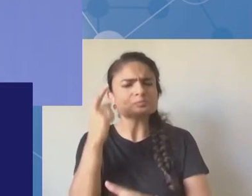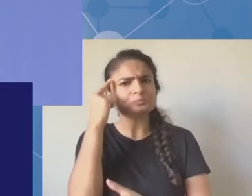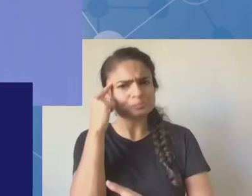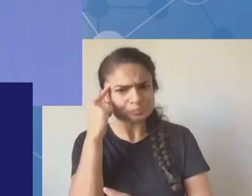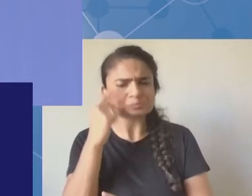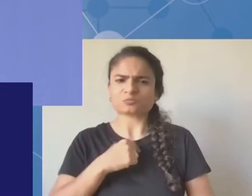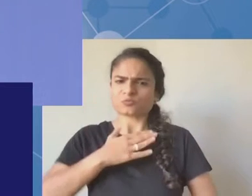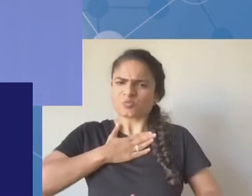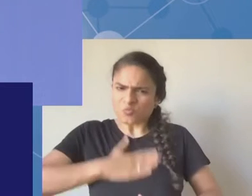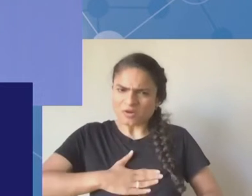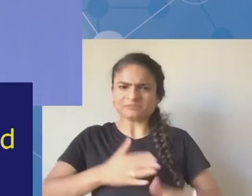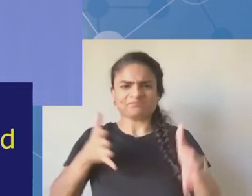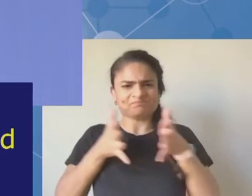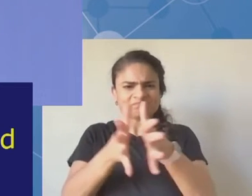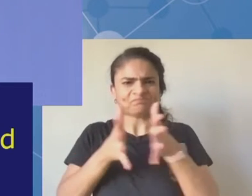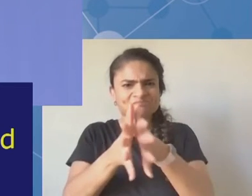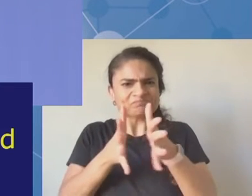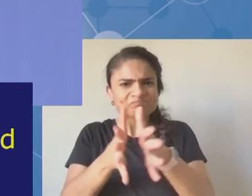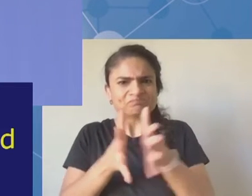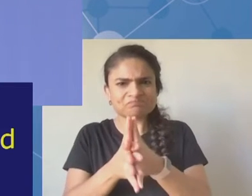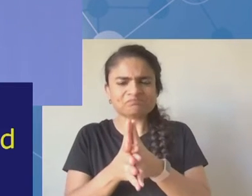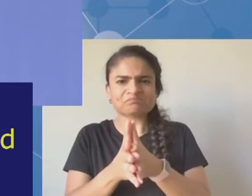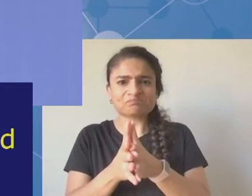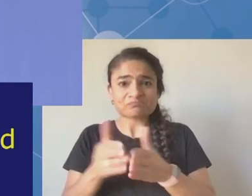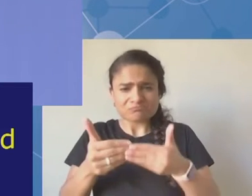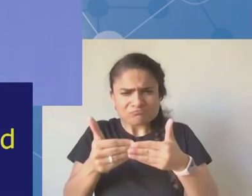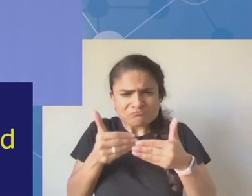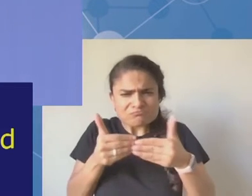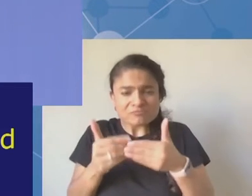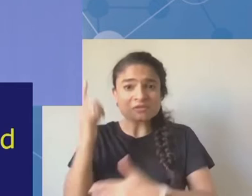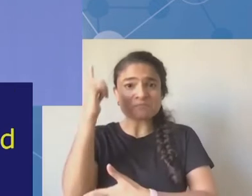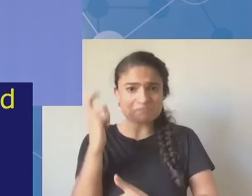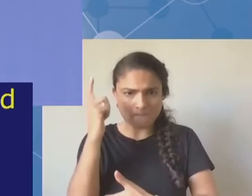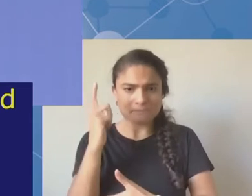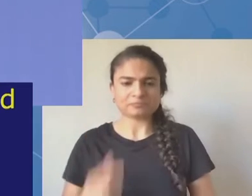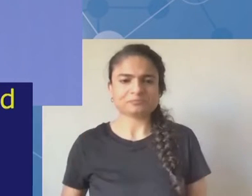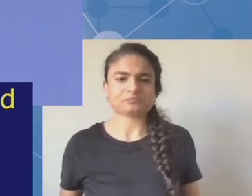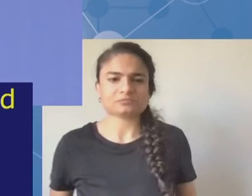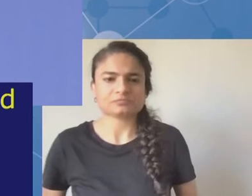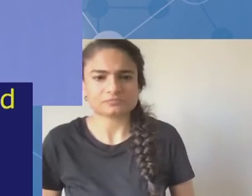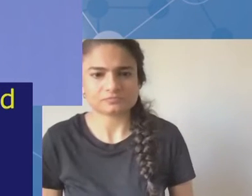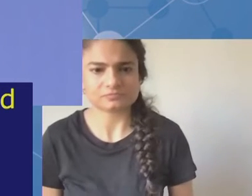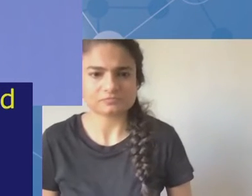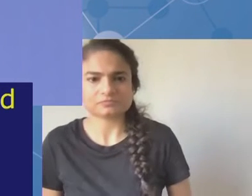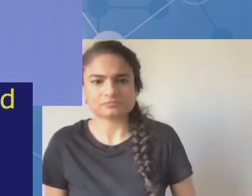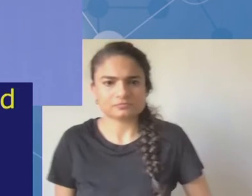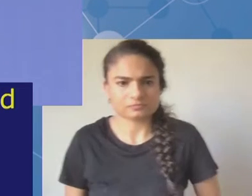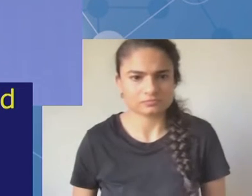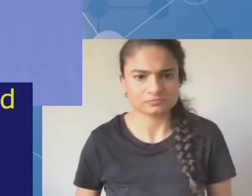открыт раунд, посвященный для вопросов. С моей правой стороны